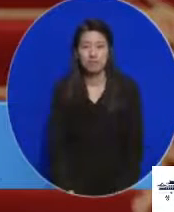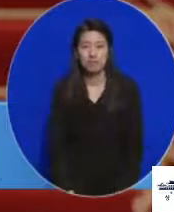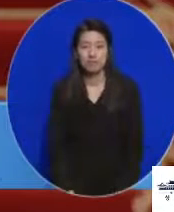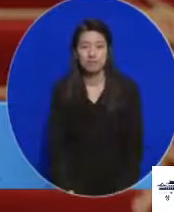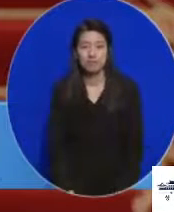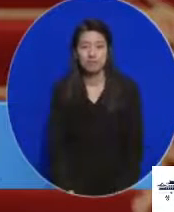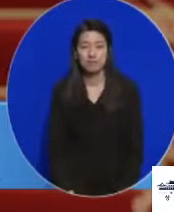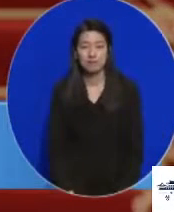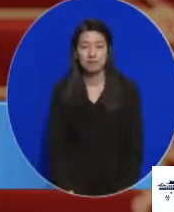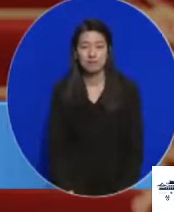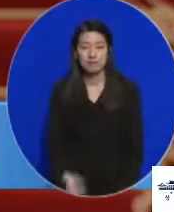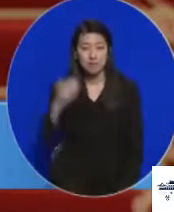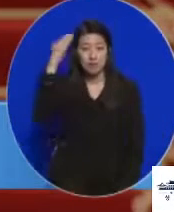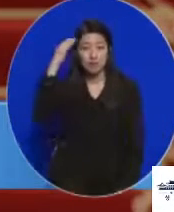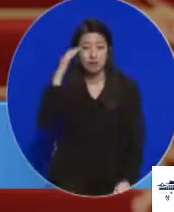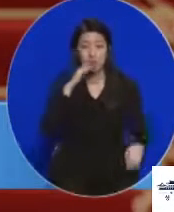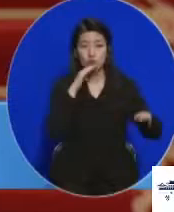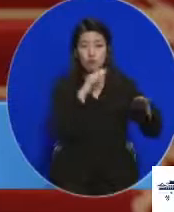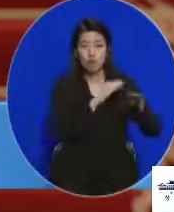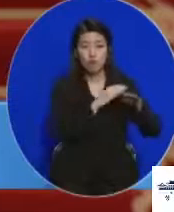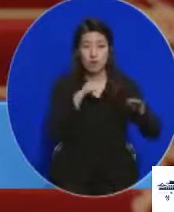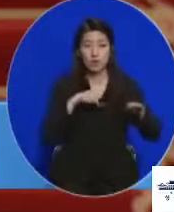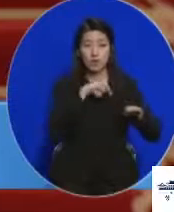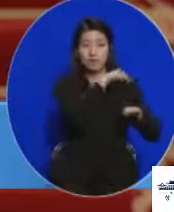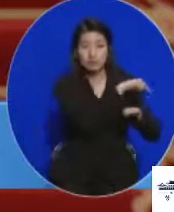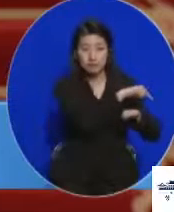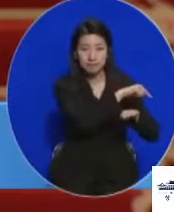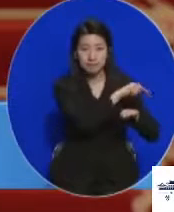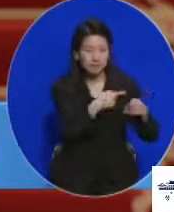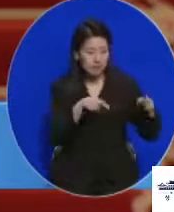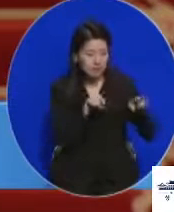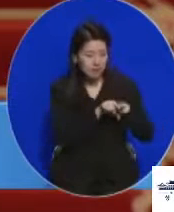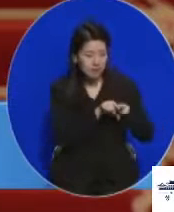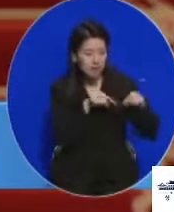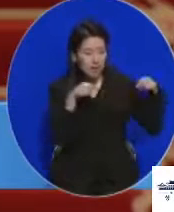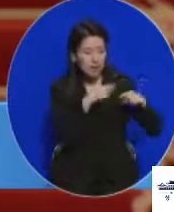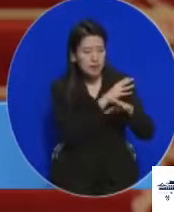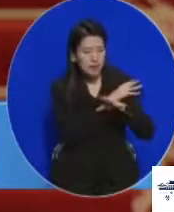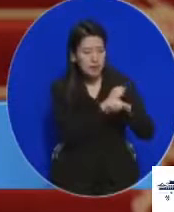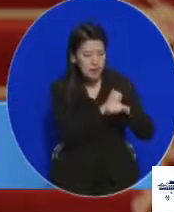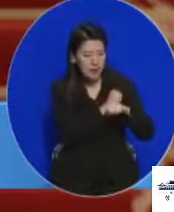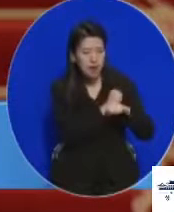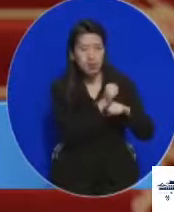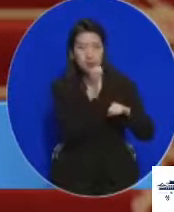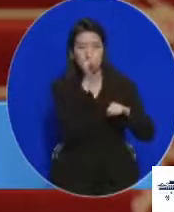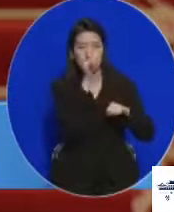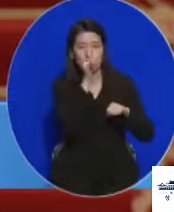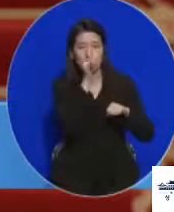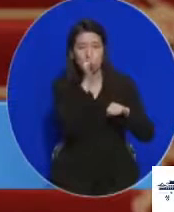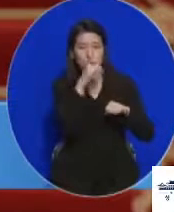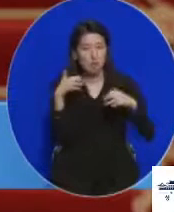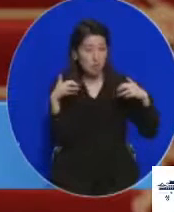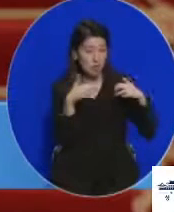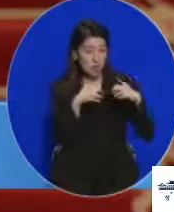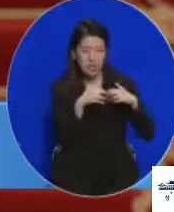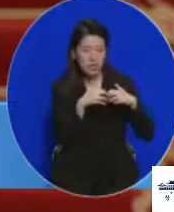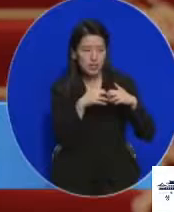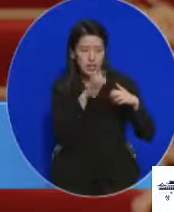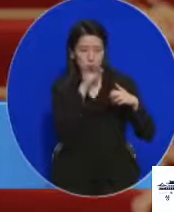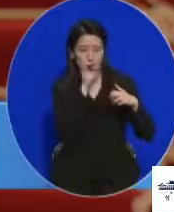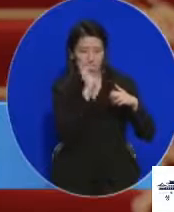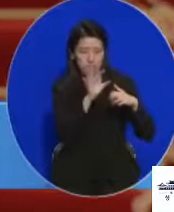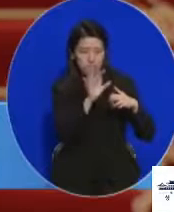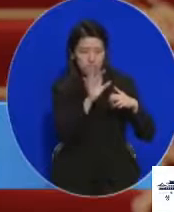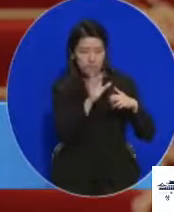지금까지 남과 9기 함께한 모든 하비 특히 전쟁 부록